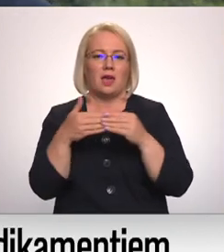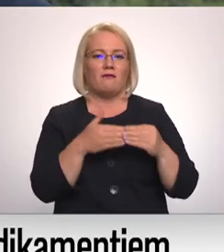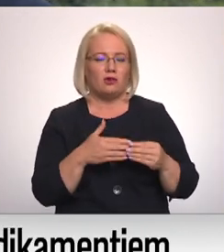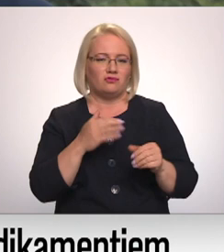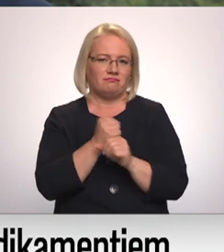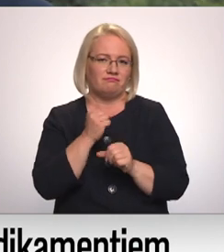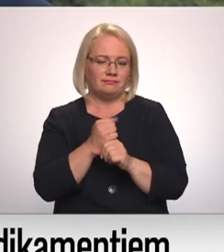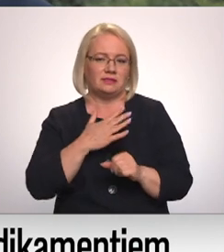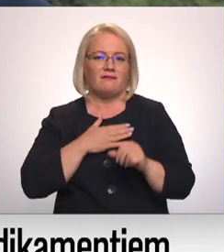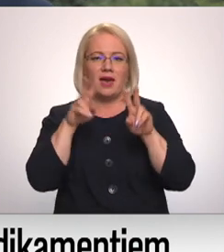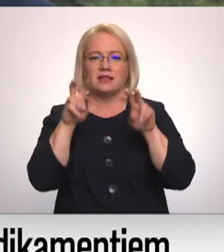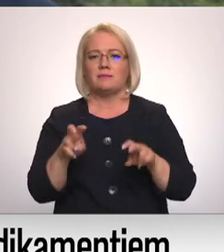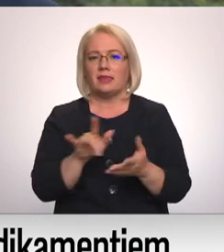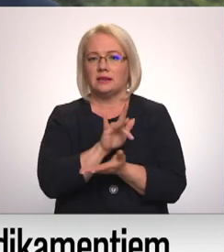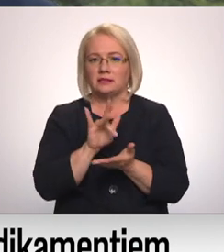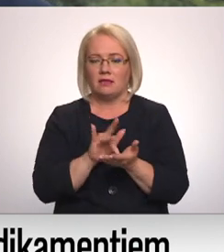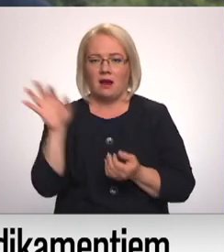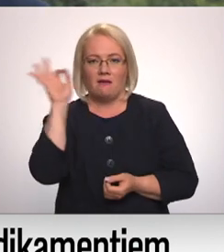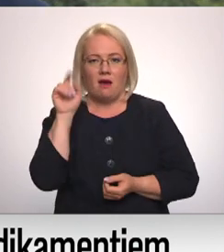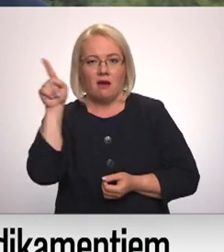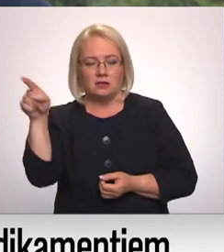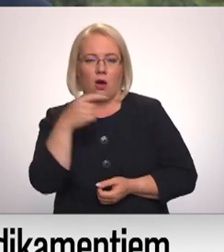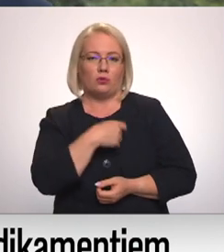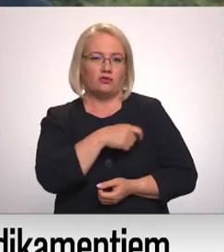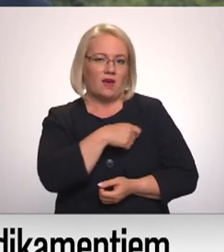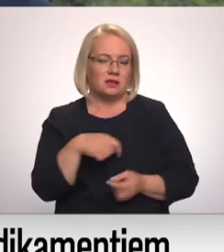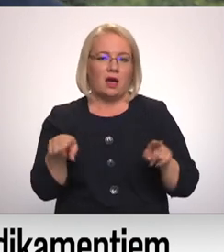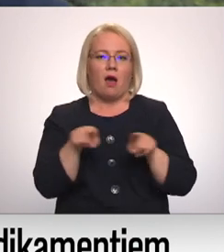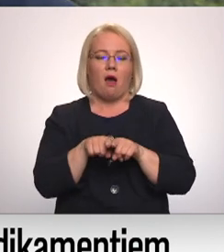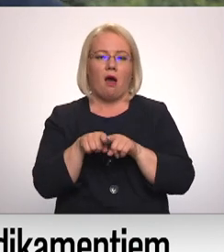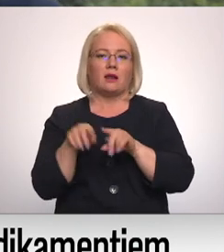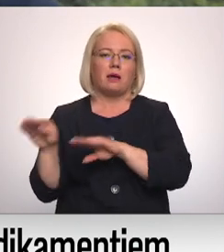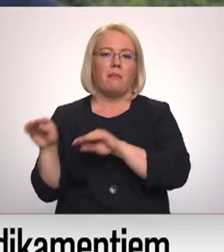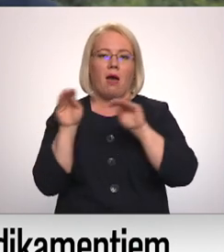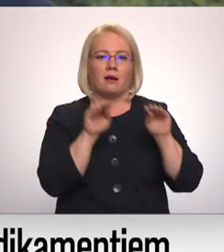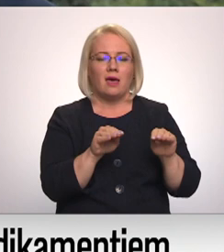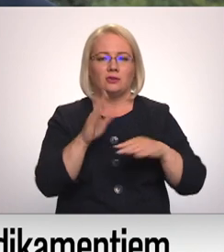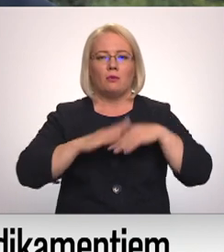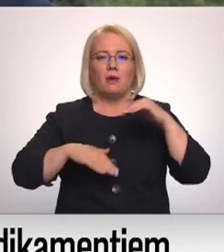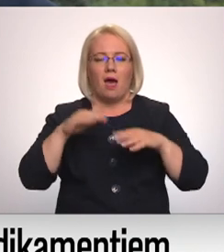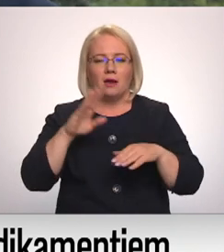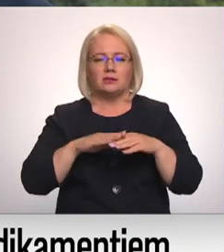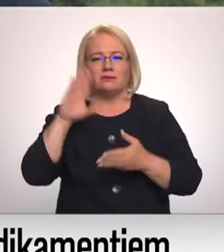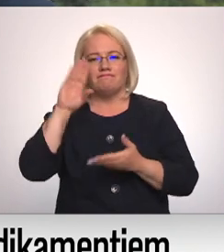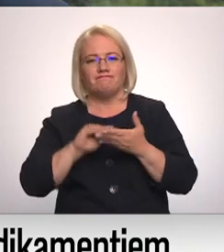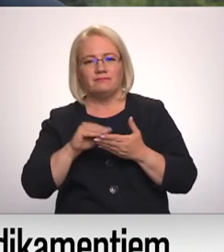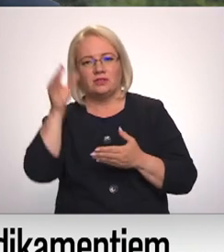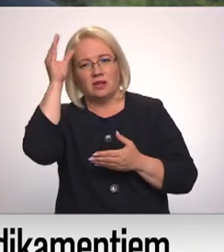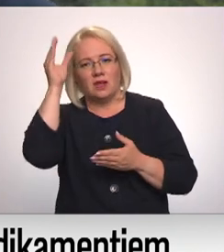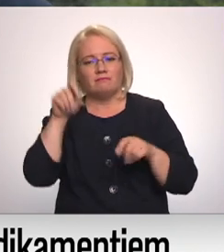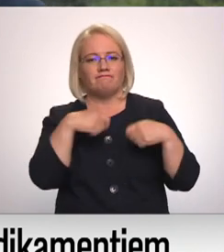savā izpētes centrā Vācijā, kā arī Šveicē, kā arī pārnestu šīs te prakses un zināšanas uz Latviju un